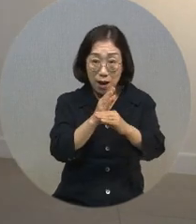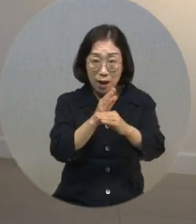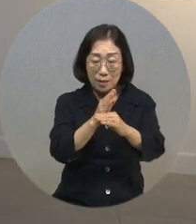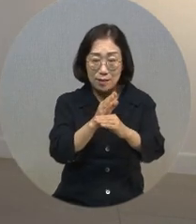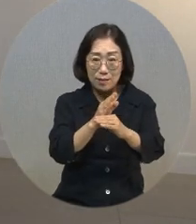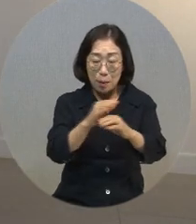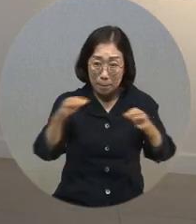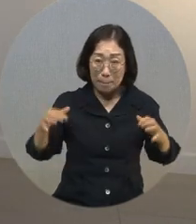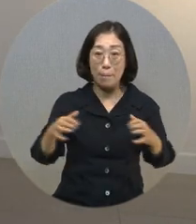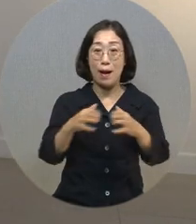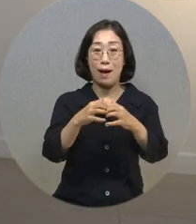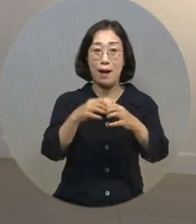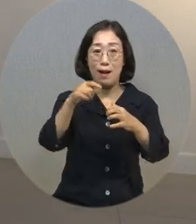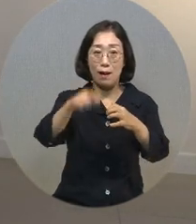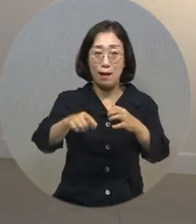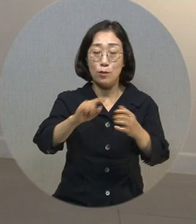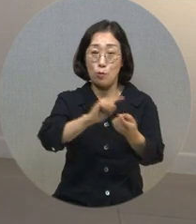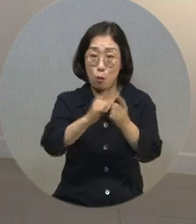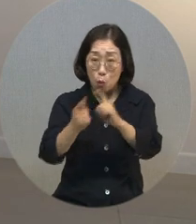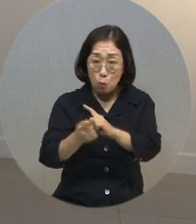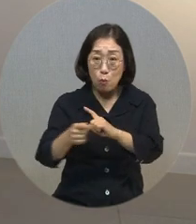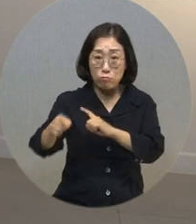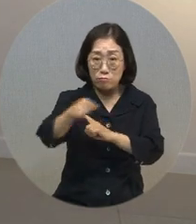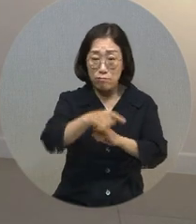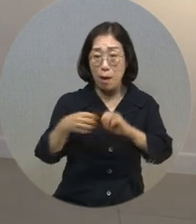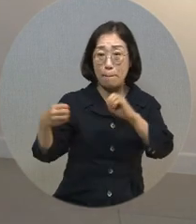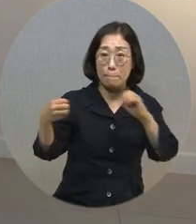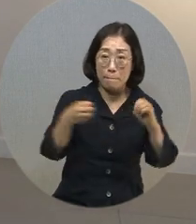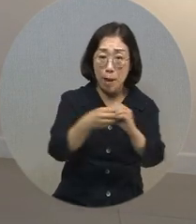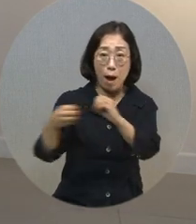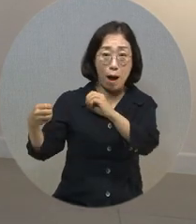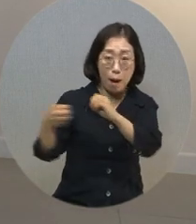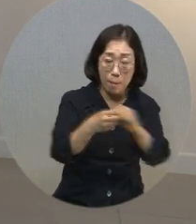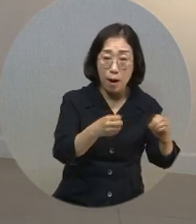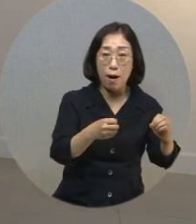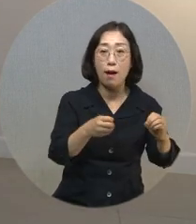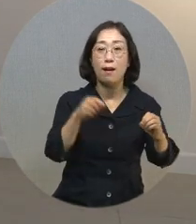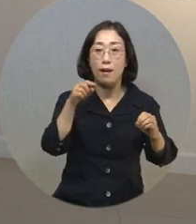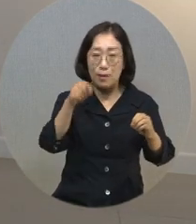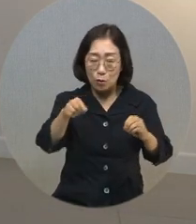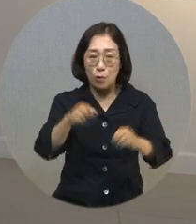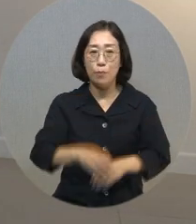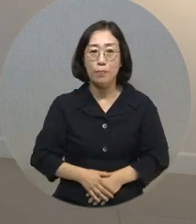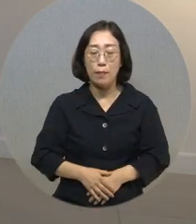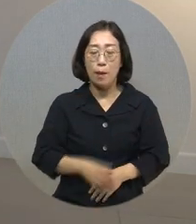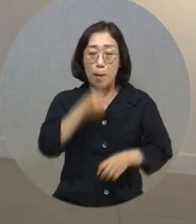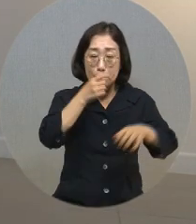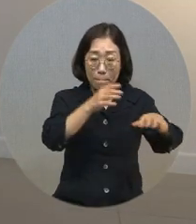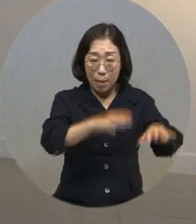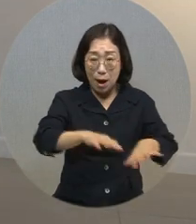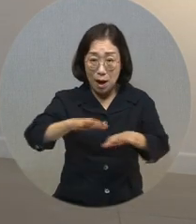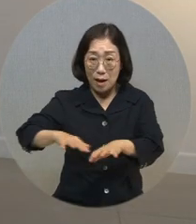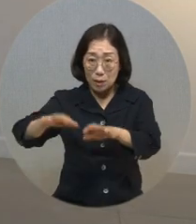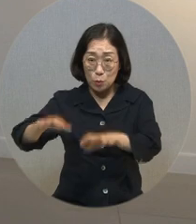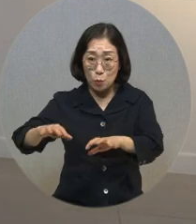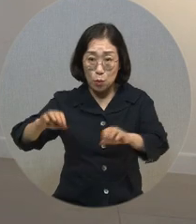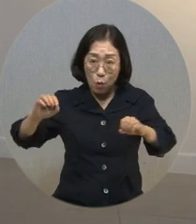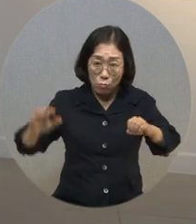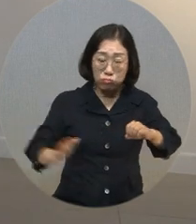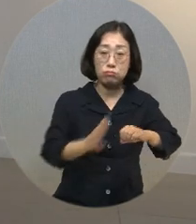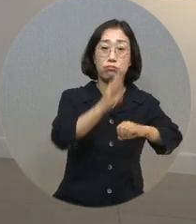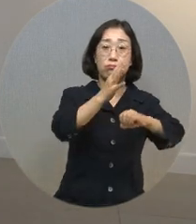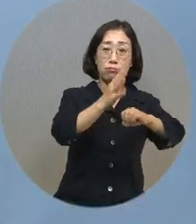두 가지의 상호 작용으로 나타난 반사 현상 속에서 파도는 경계면이